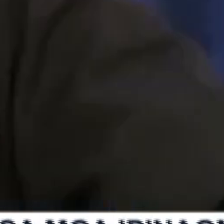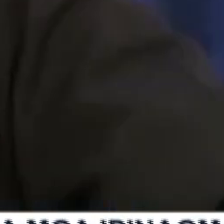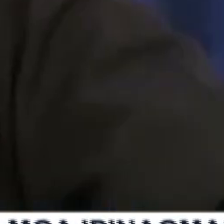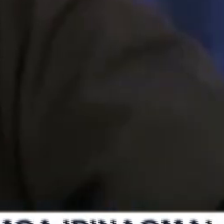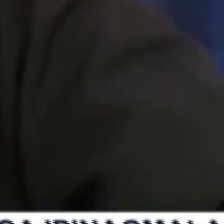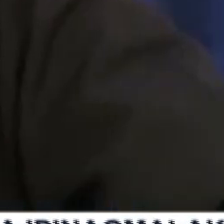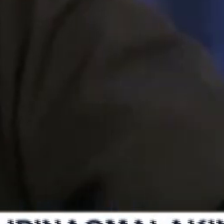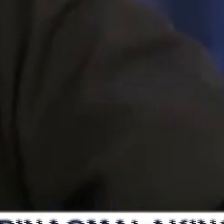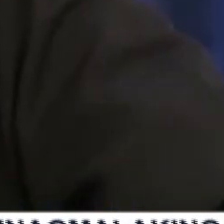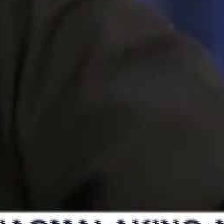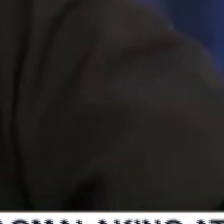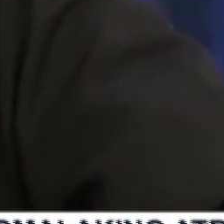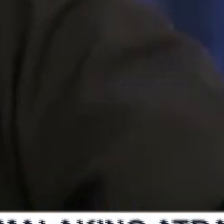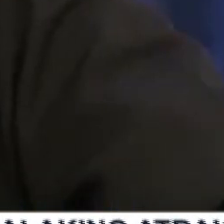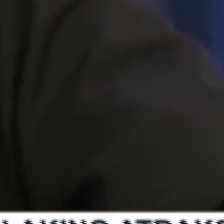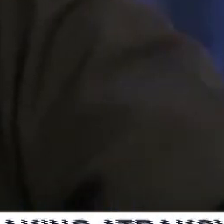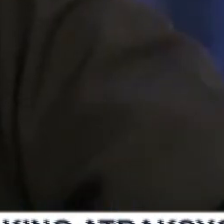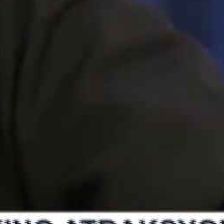on. NTC,